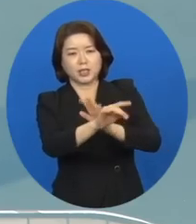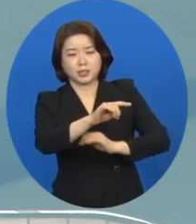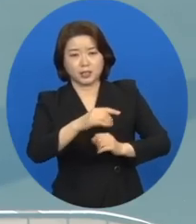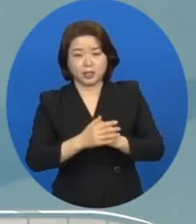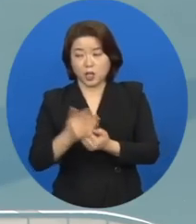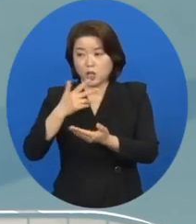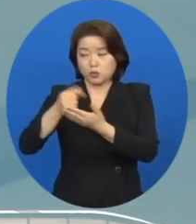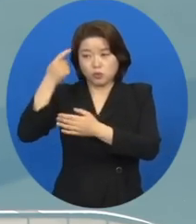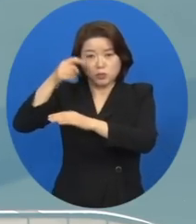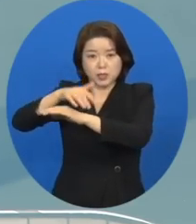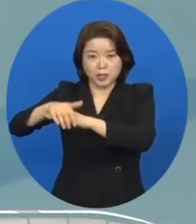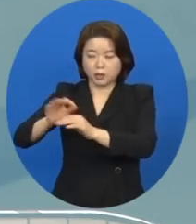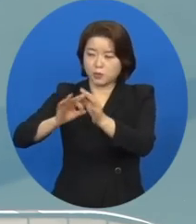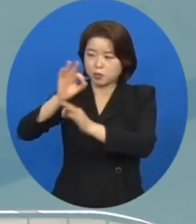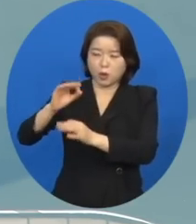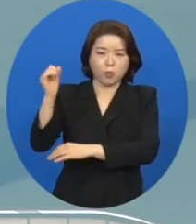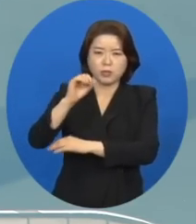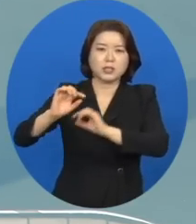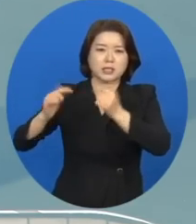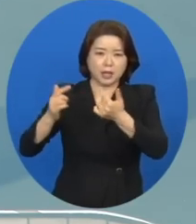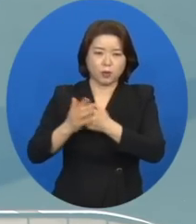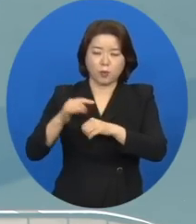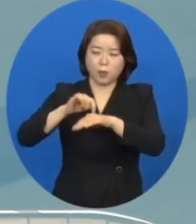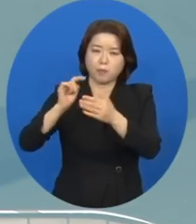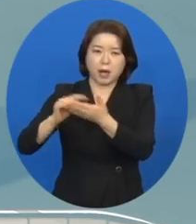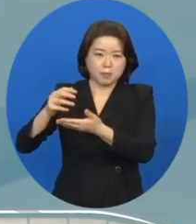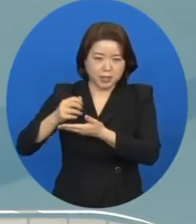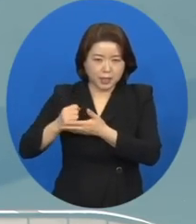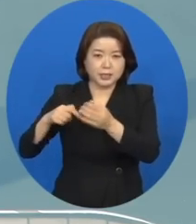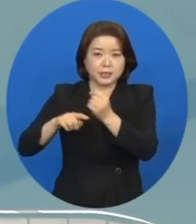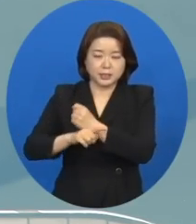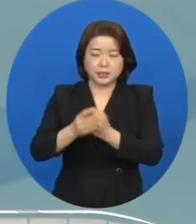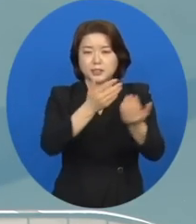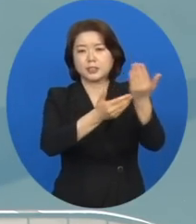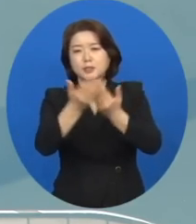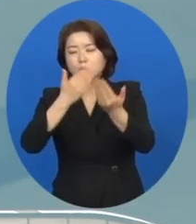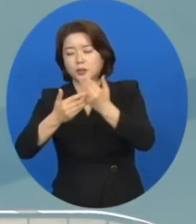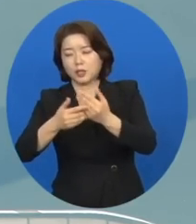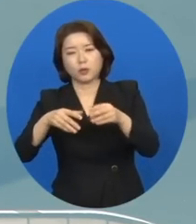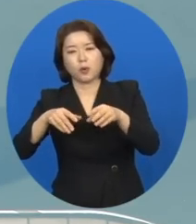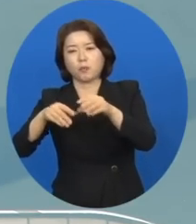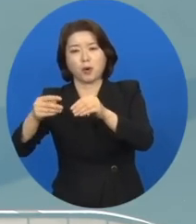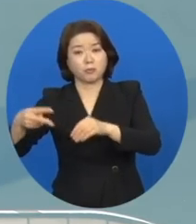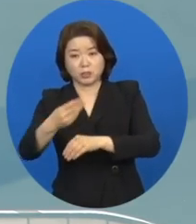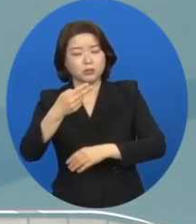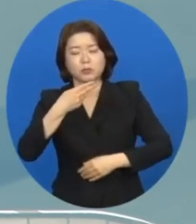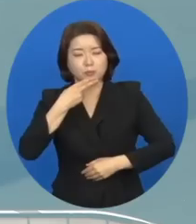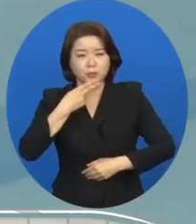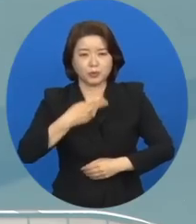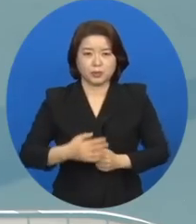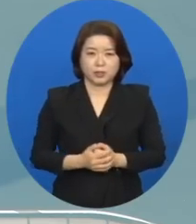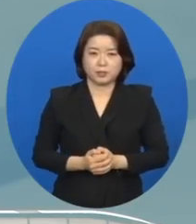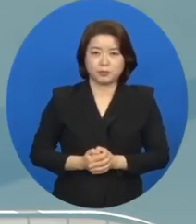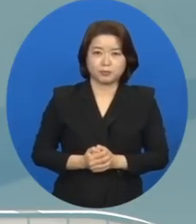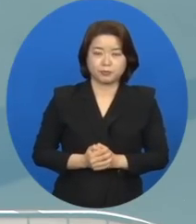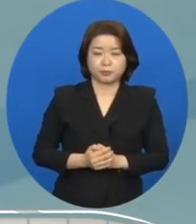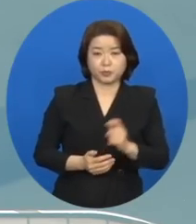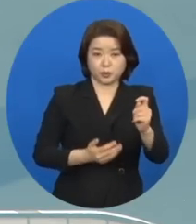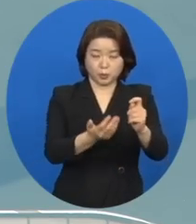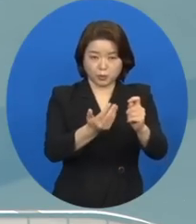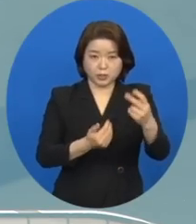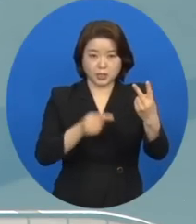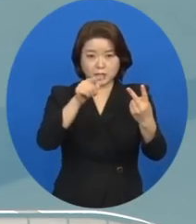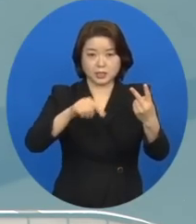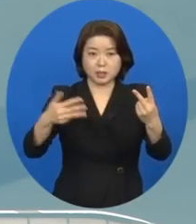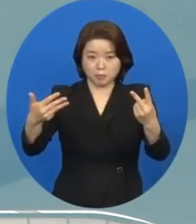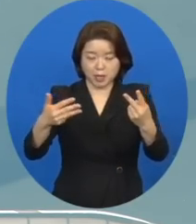영원히 흔들리지 않으며 마음에 품으신 뜻은 대대로 끊어지지 않는다. 고린도전서 2장 8절에도요